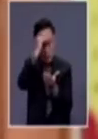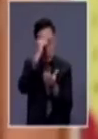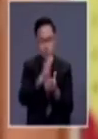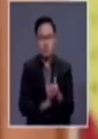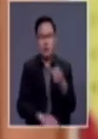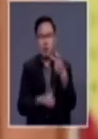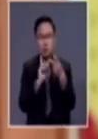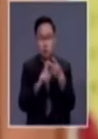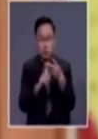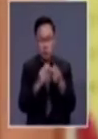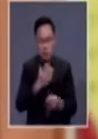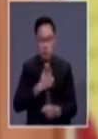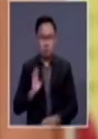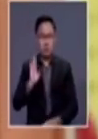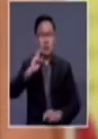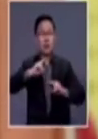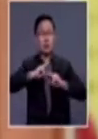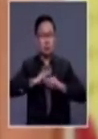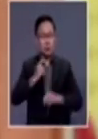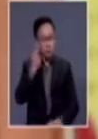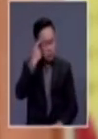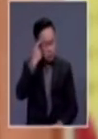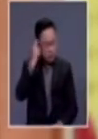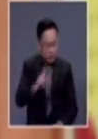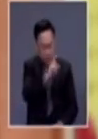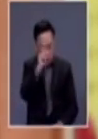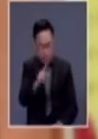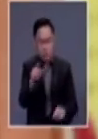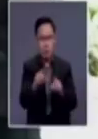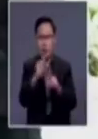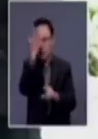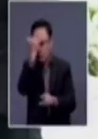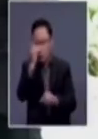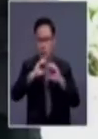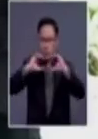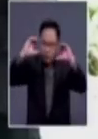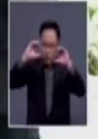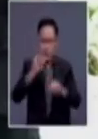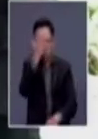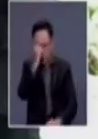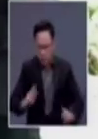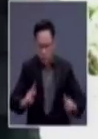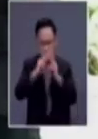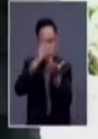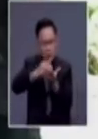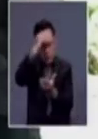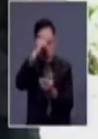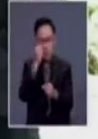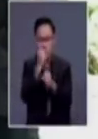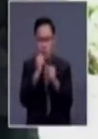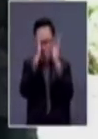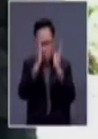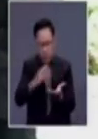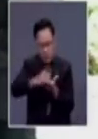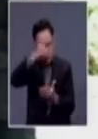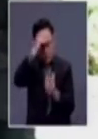เนี่ยเราในฐานะภาคเอกชนมักจะถามอยู่เสมอว่าทำไมรัฐบาลหรือกระทรวงศึกษาไม่ผลิตคนเก่งคนดี